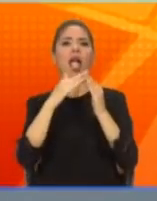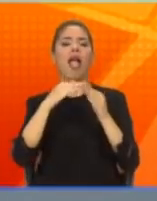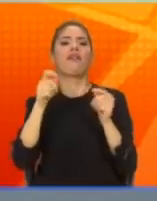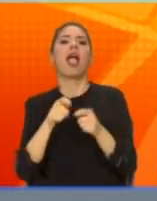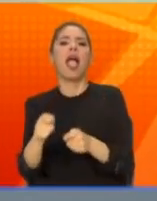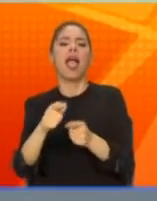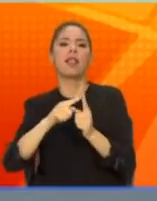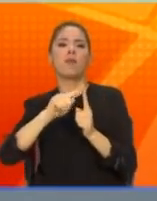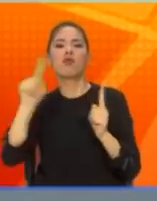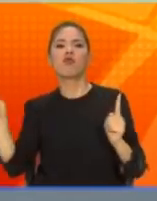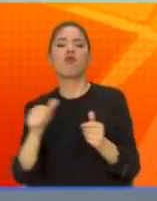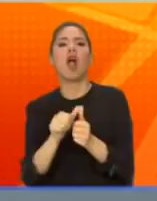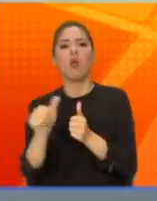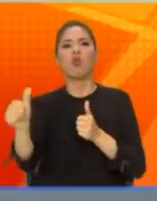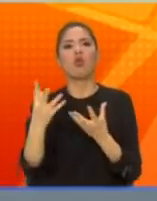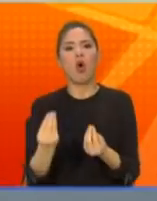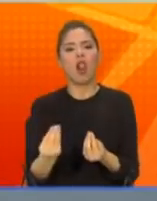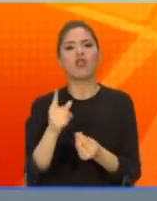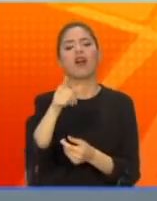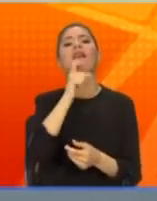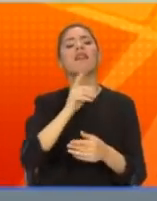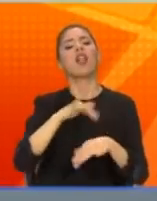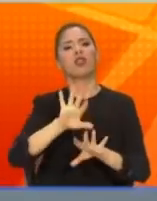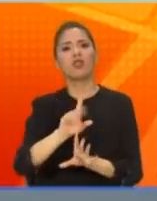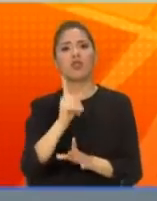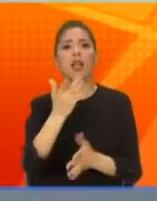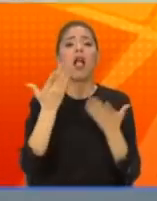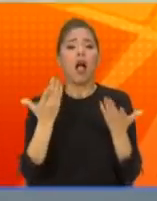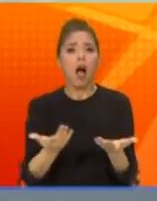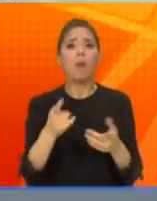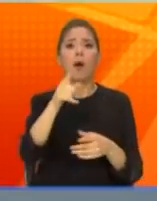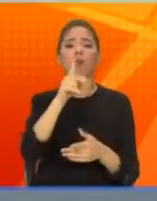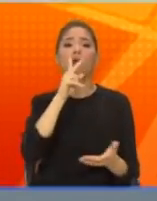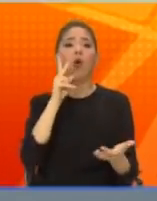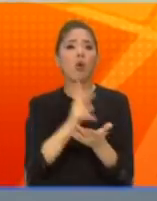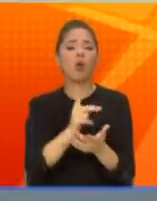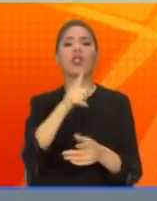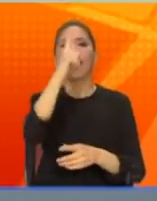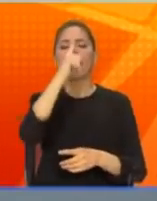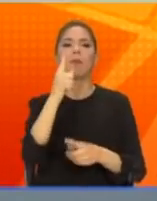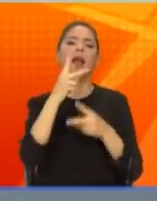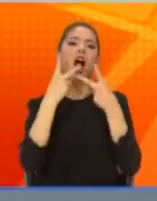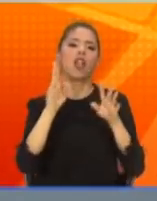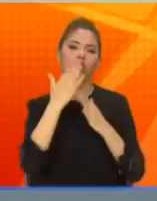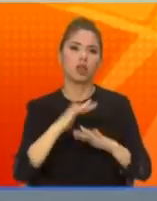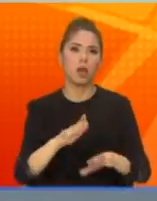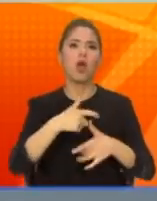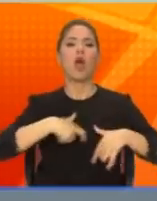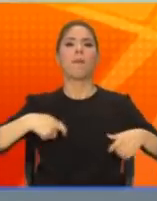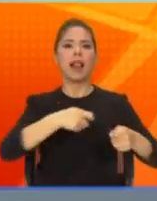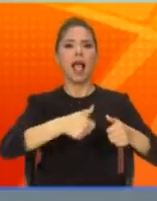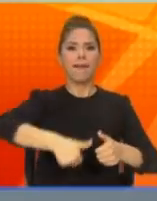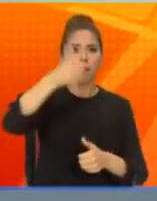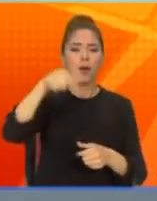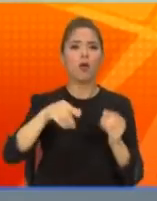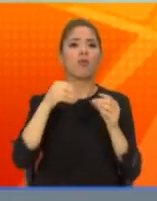eğitimin süresinin uzatılacağını söylemek herhalde yanlış olmaz. Ama tabii henüz bu konuda resmi bir açıklama yok, onu da söyleyeyim. Milli Eğitim Bakanı Ziya Selçuk